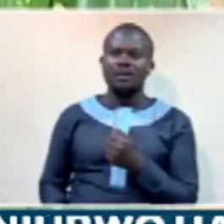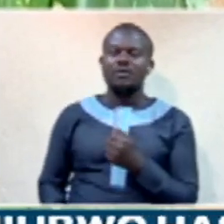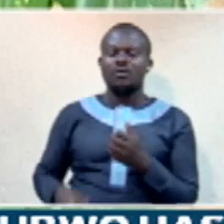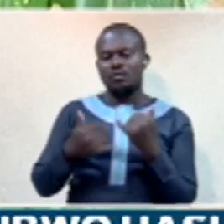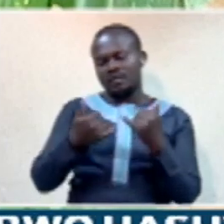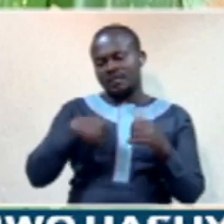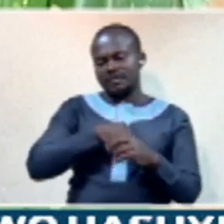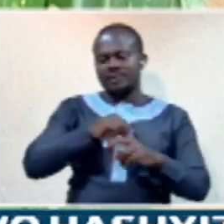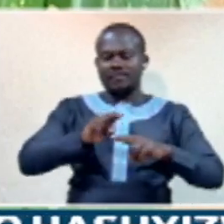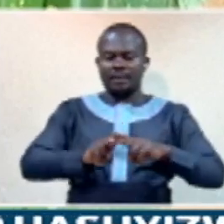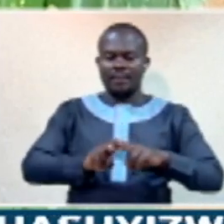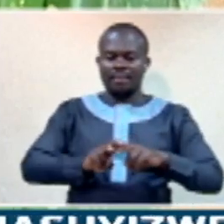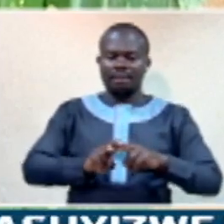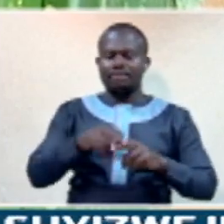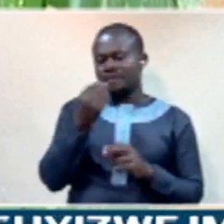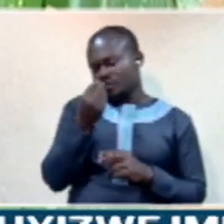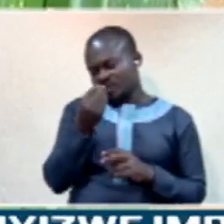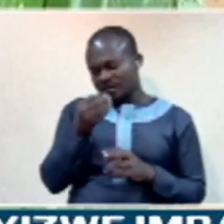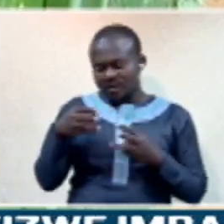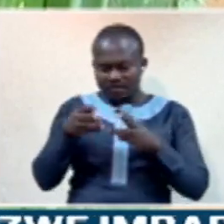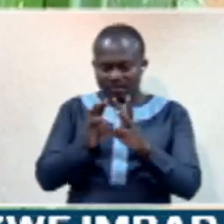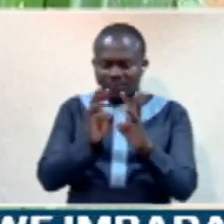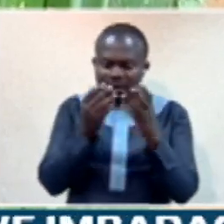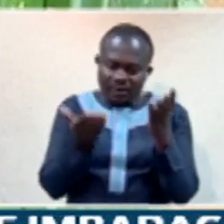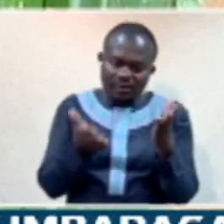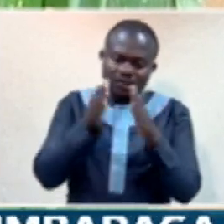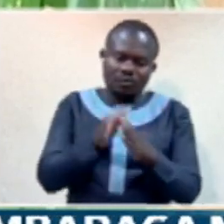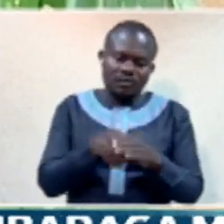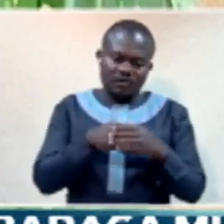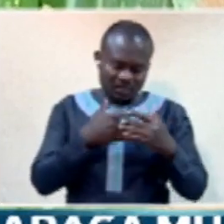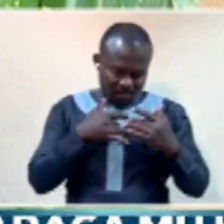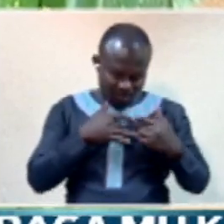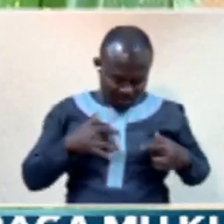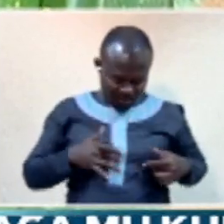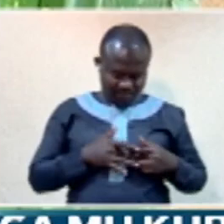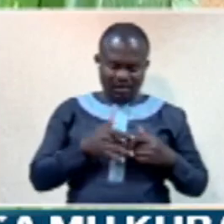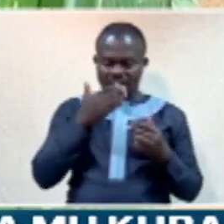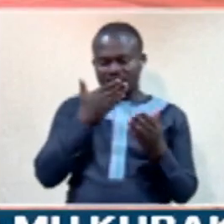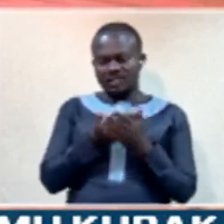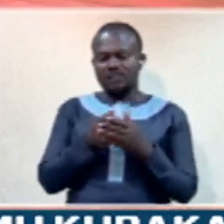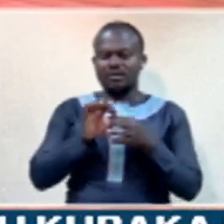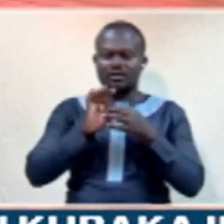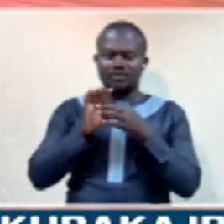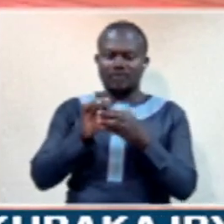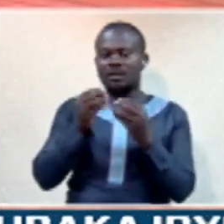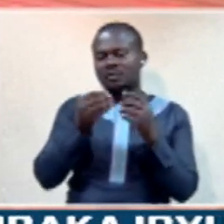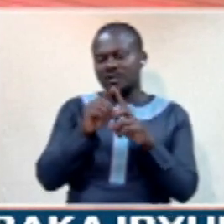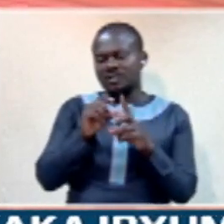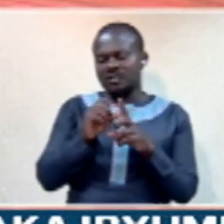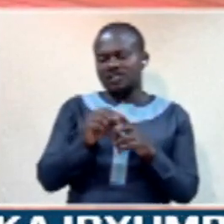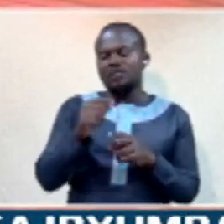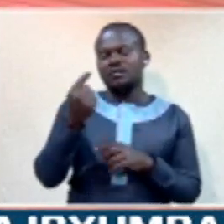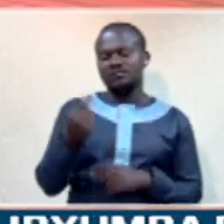ndishaye kurya rero ni kwa kundi wenda nk'umugira neza tuba twarabanye wenda akaba nk'icekero cy'umuceri ubu rero ejo